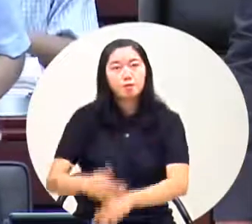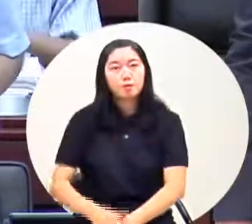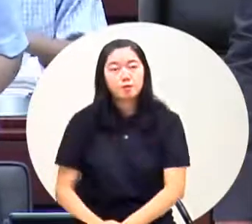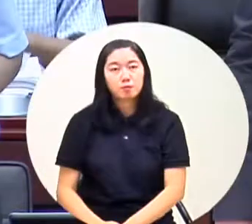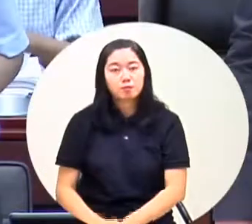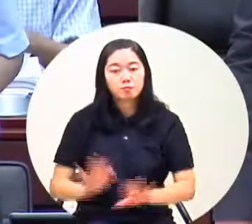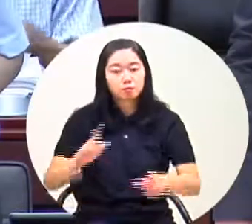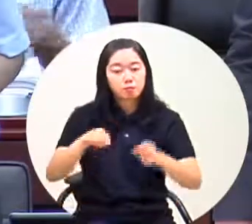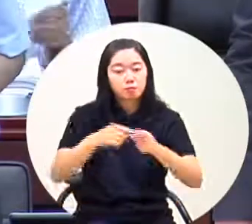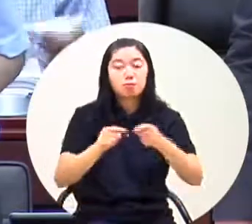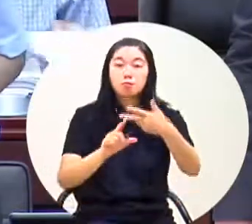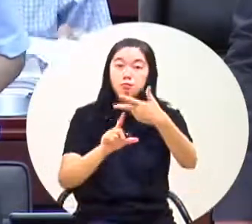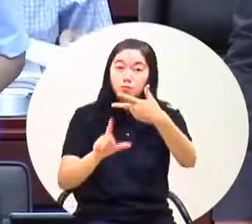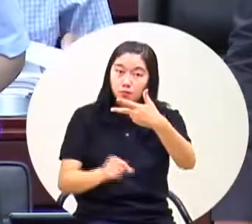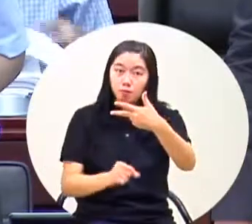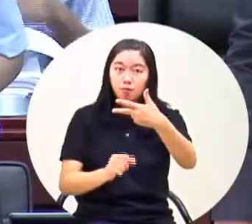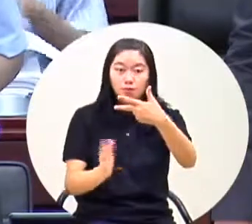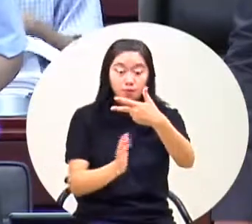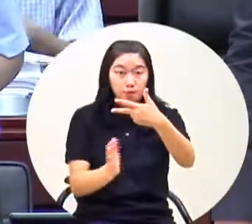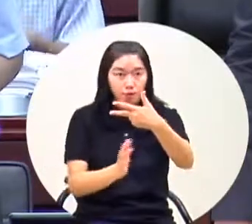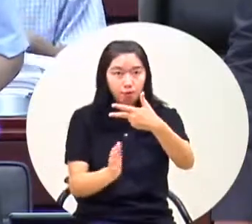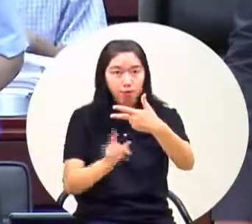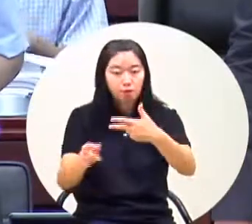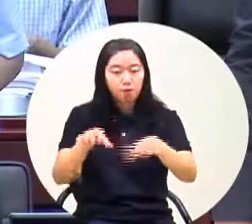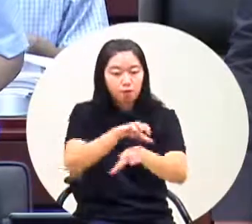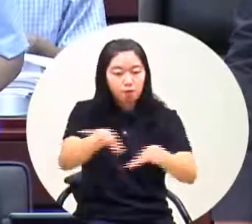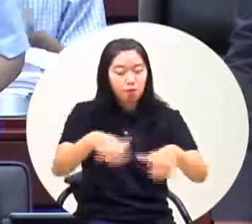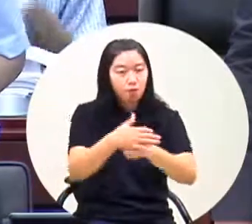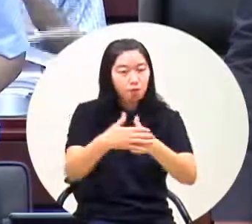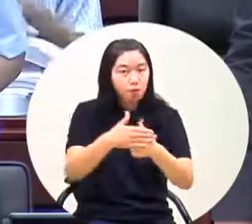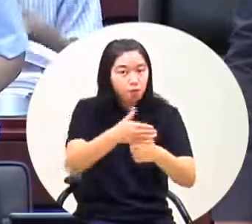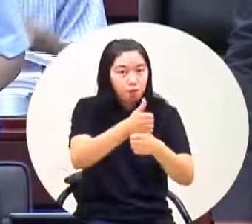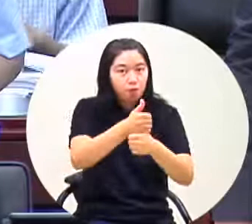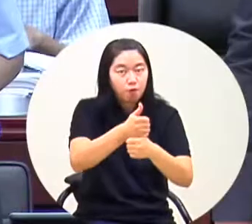今年7月的时候在环保署那边